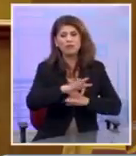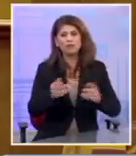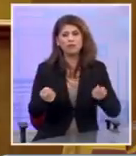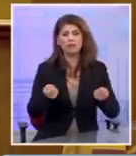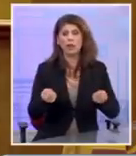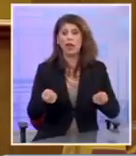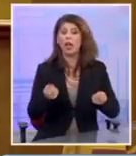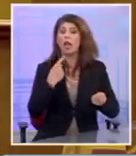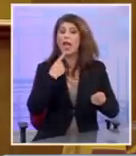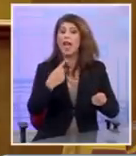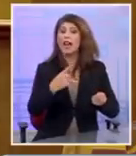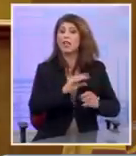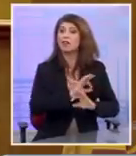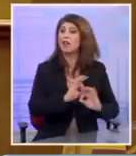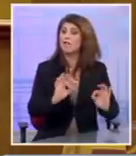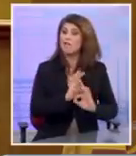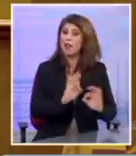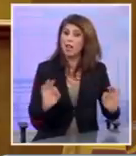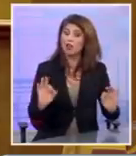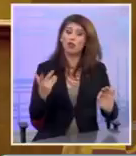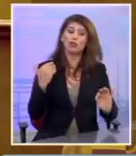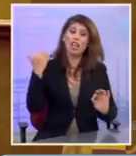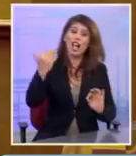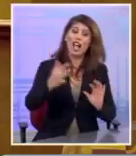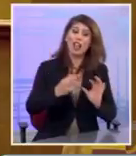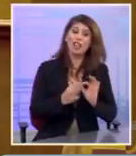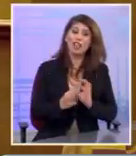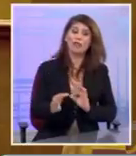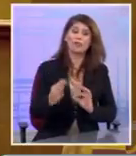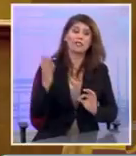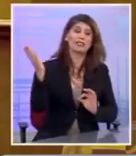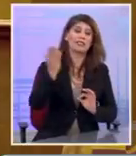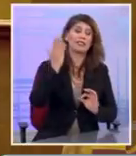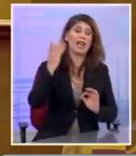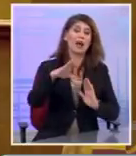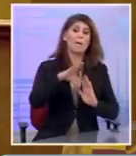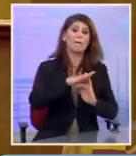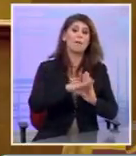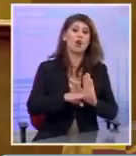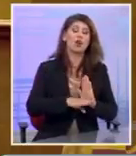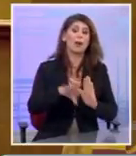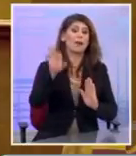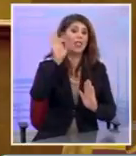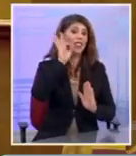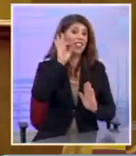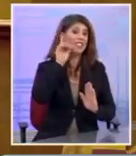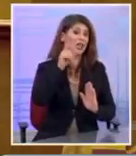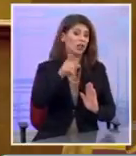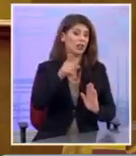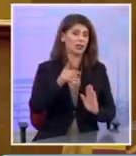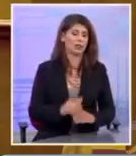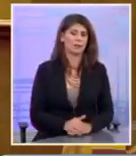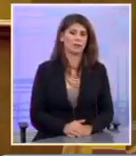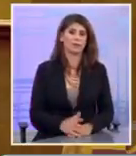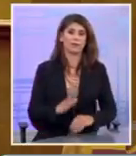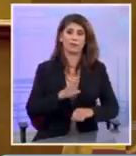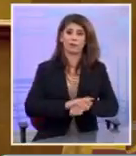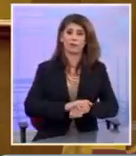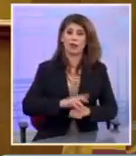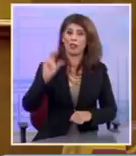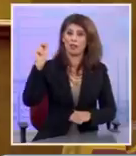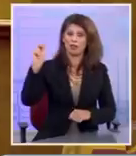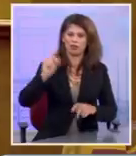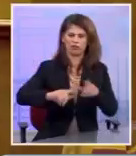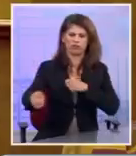Βεβαίωνε πως θα εφαρμόσει το δίθεν πρόγραμμα της Θεσσαλονίκης. Δεσμευόταν να σκίσει